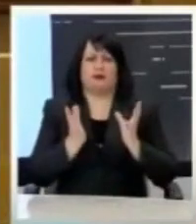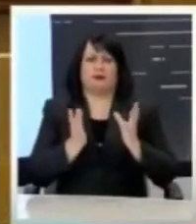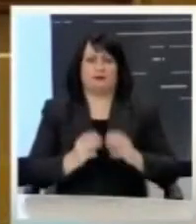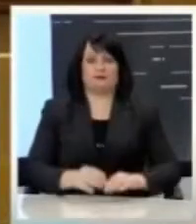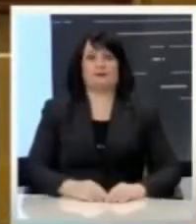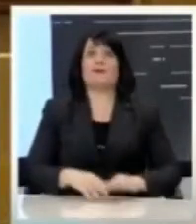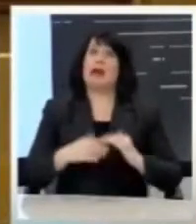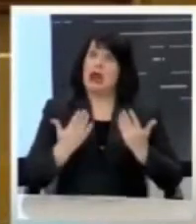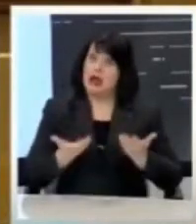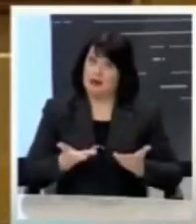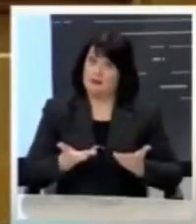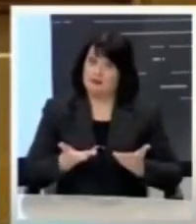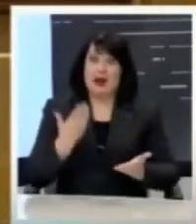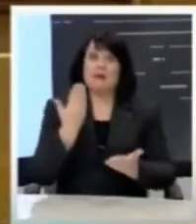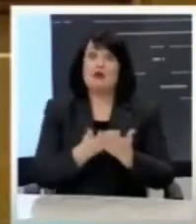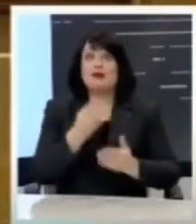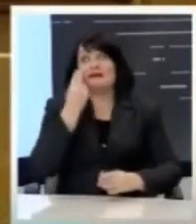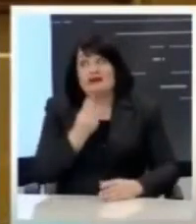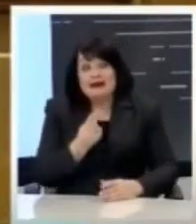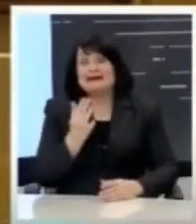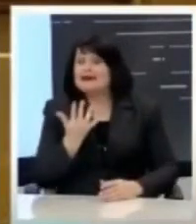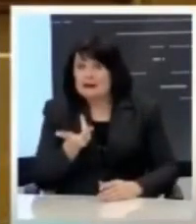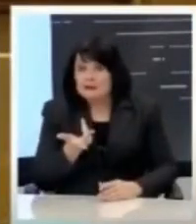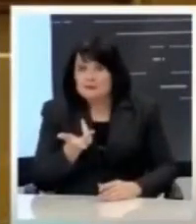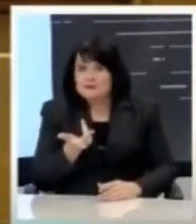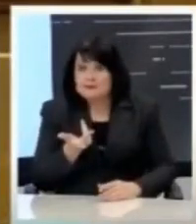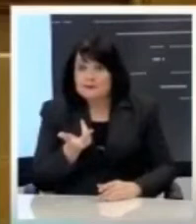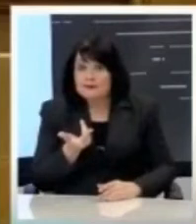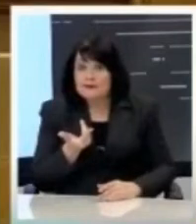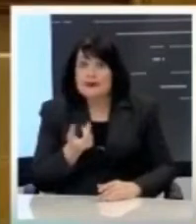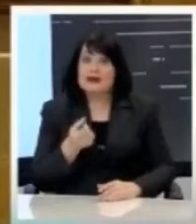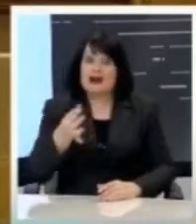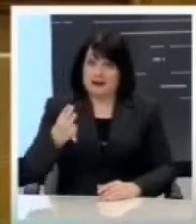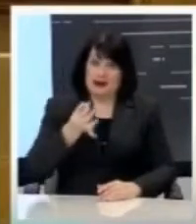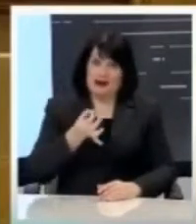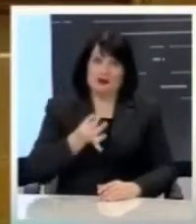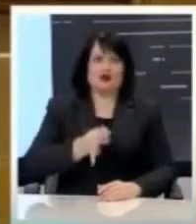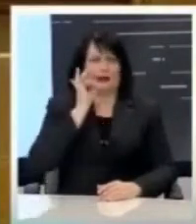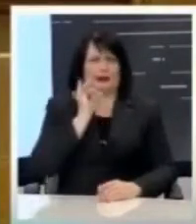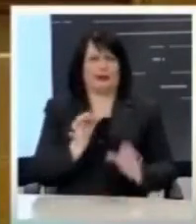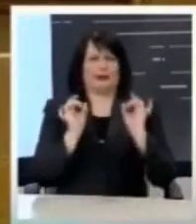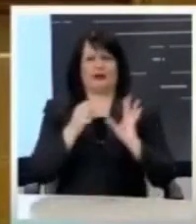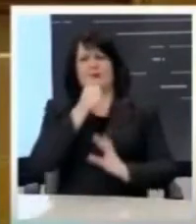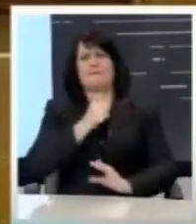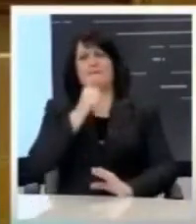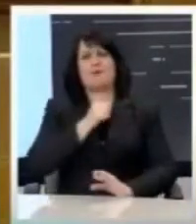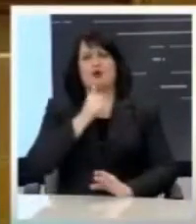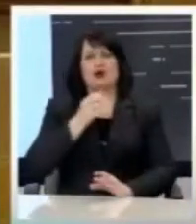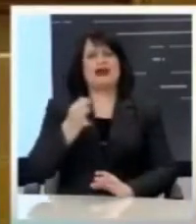όμως, αποδεικνύεται ότι το περίφημο δόγμα της μηδενικής ανοχής που είχατε